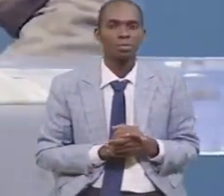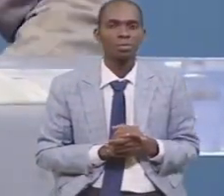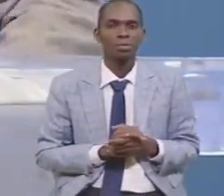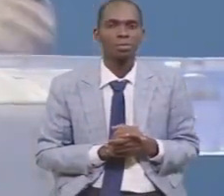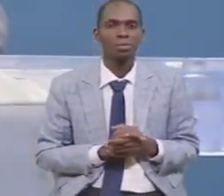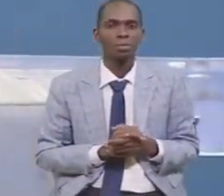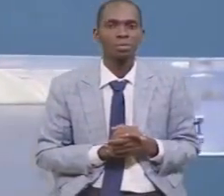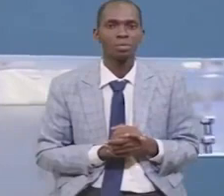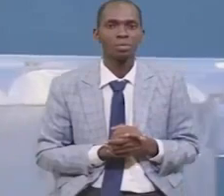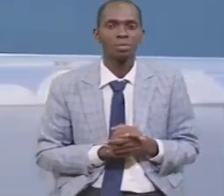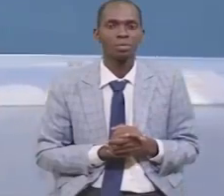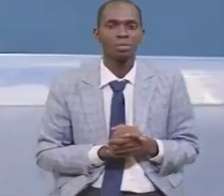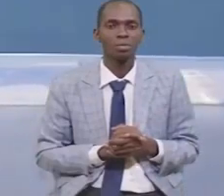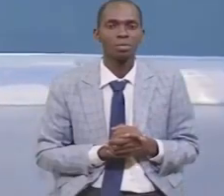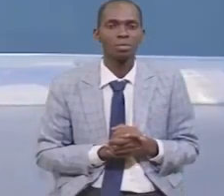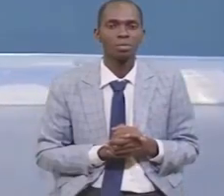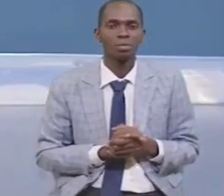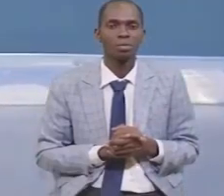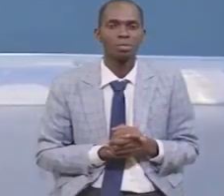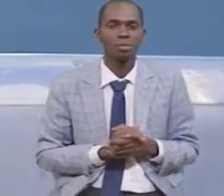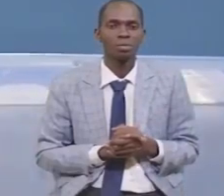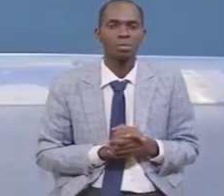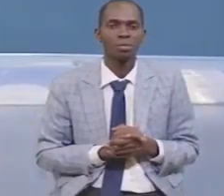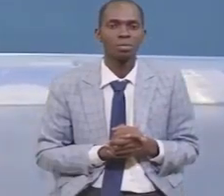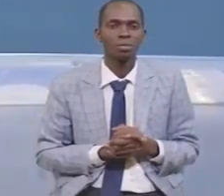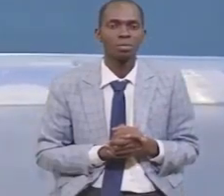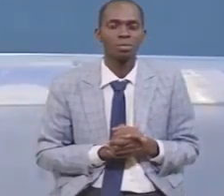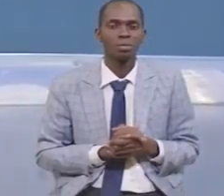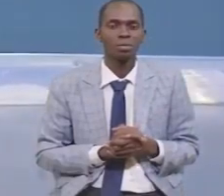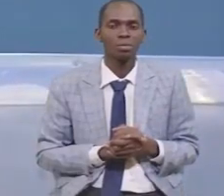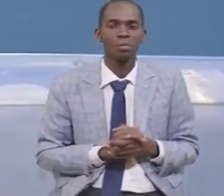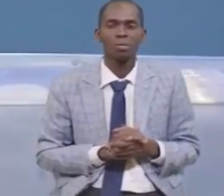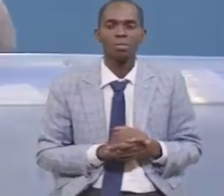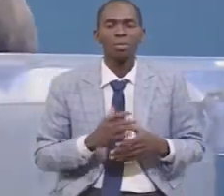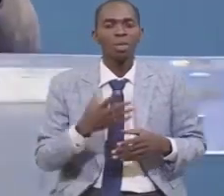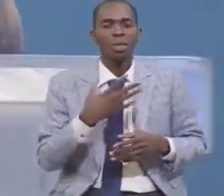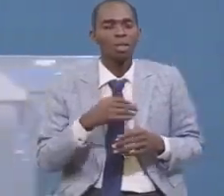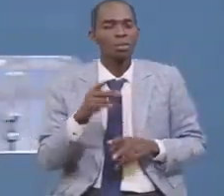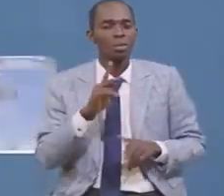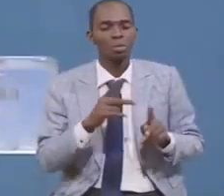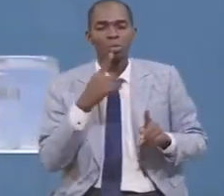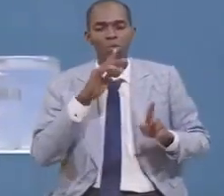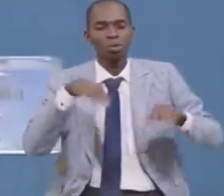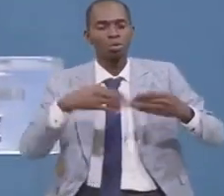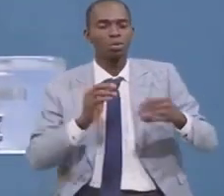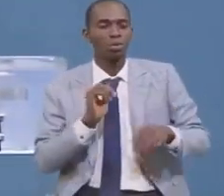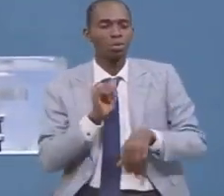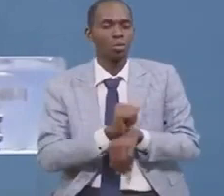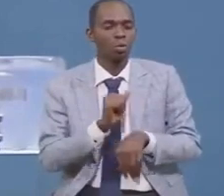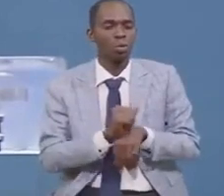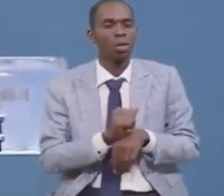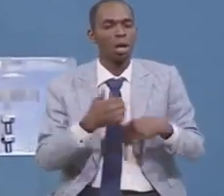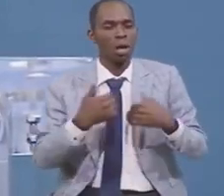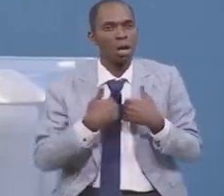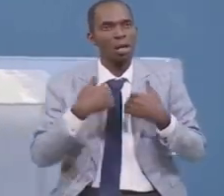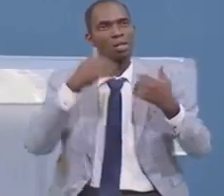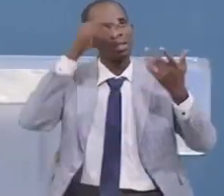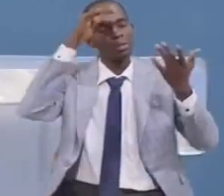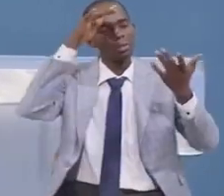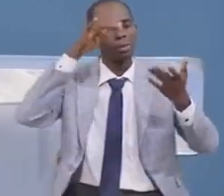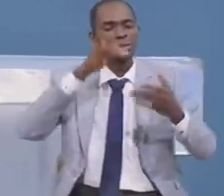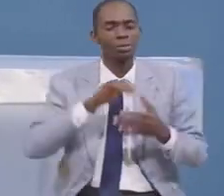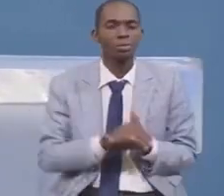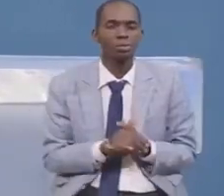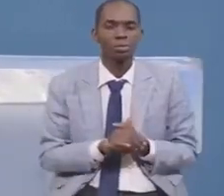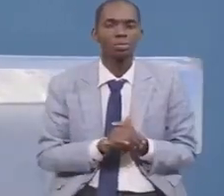తద్వారా వారు సఫలత పొందాలని వారి నుంచి ఎదురు చూస్తూ ఉంటారు. Employers who employ us, they have expectation. అలాగే ఉద్యోగస్తులు ఉద్యోగం